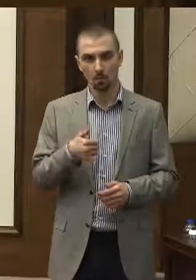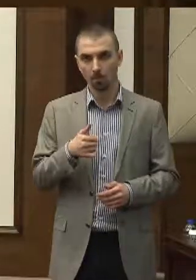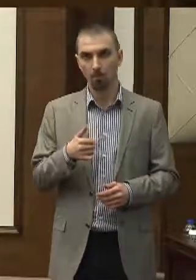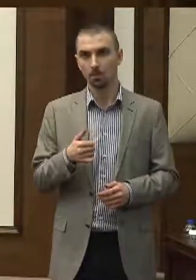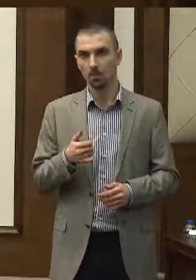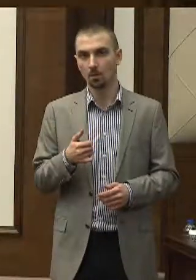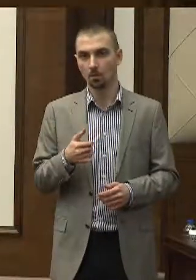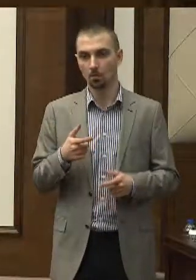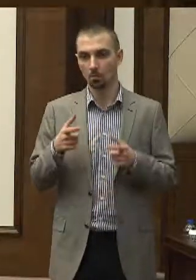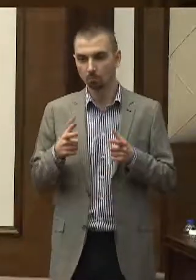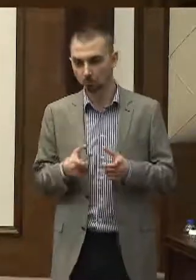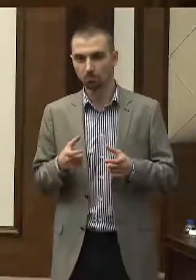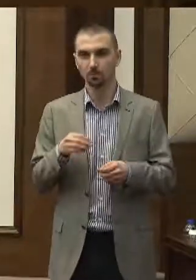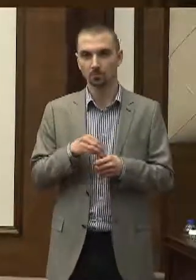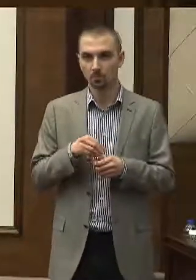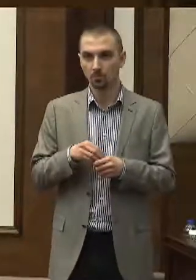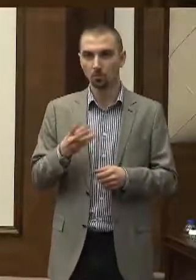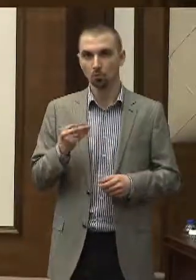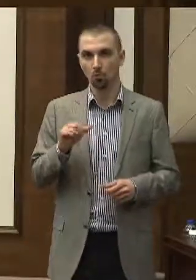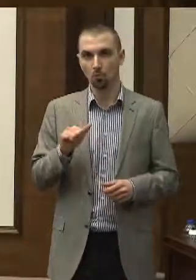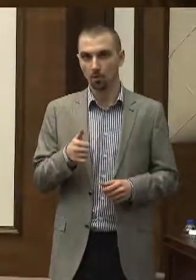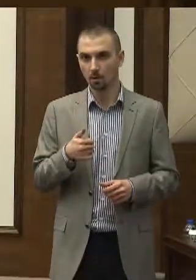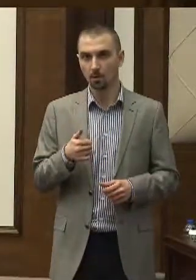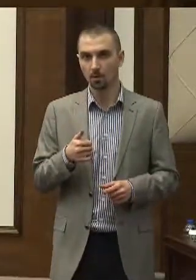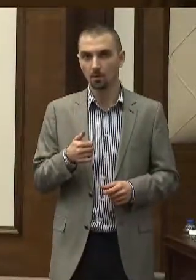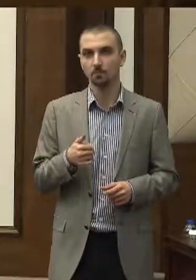ülkemizi, şehrimizi temsil bakımından